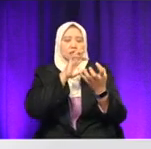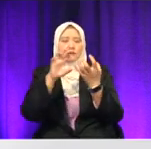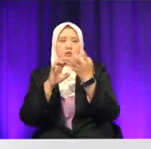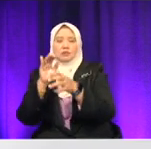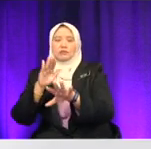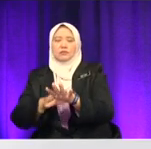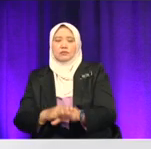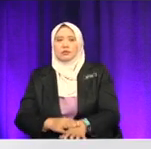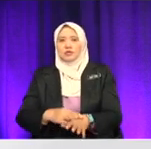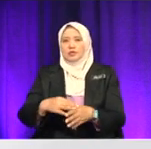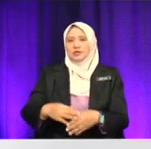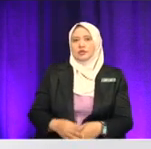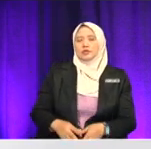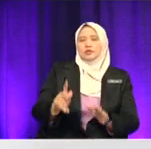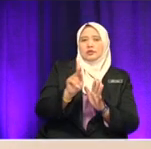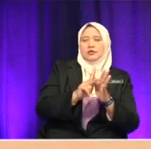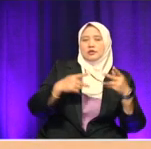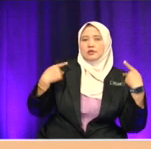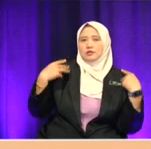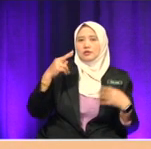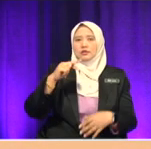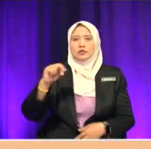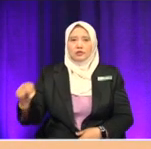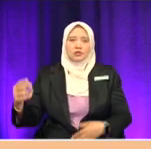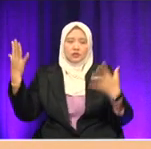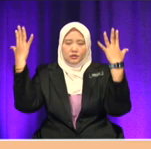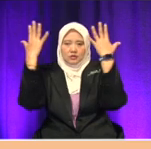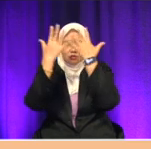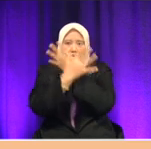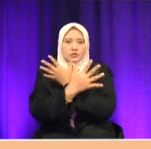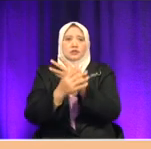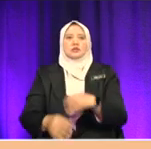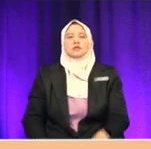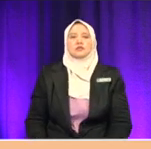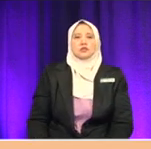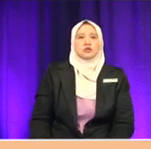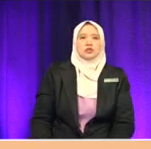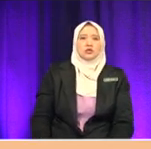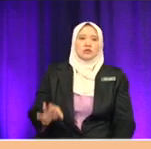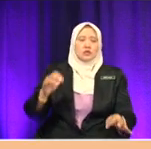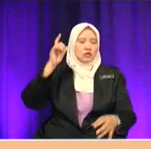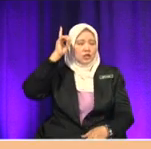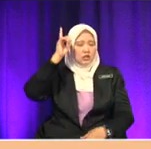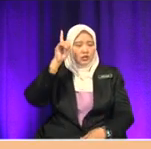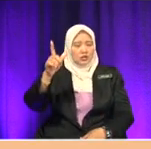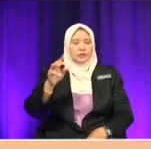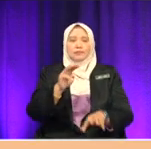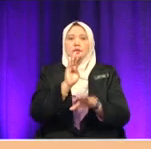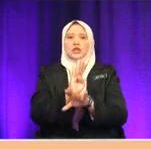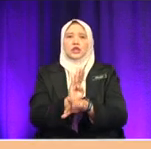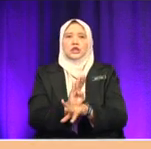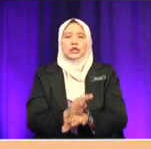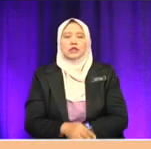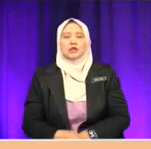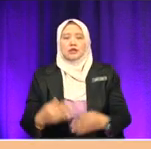Okey, mari kita lihat. Bagus, betul, Abbas. Bakteria ialah mikroorganisma yang menyebabkan